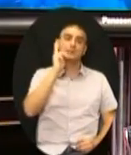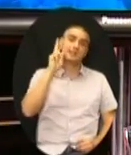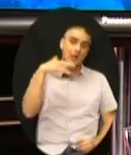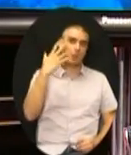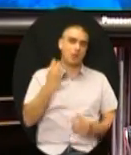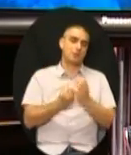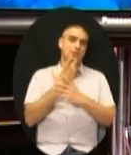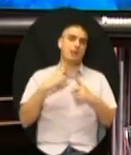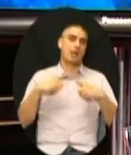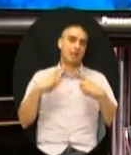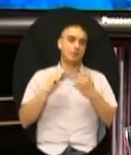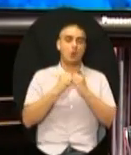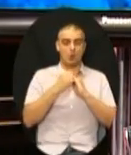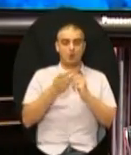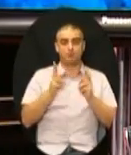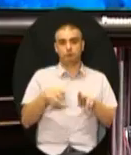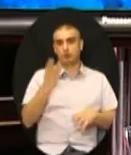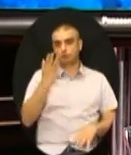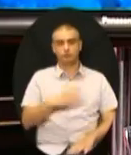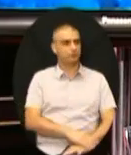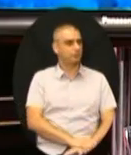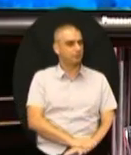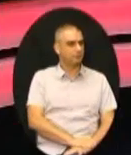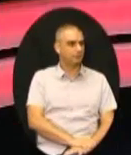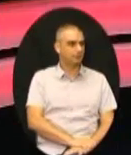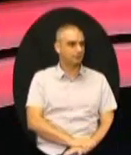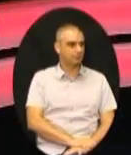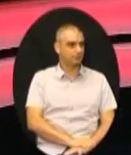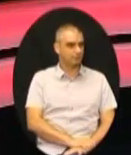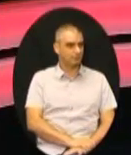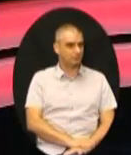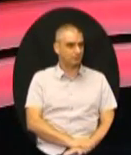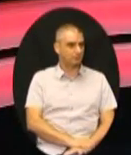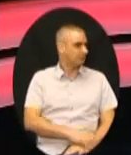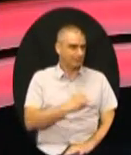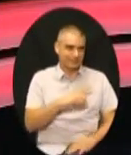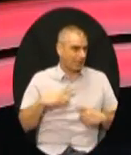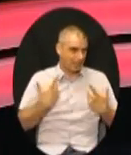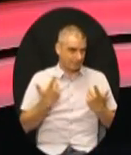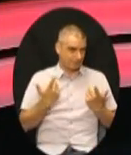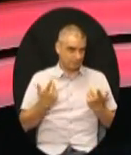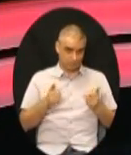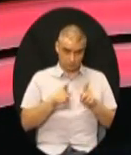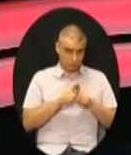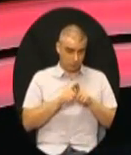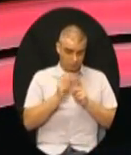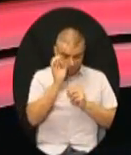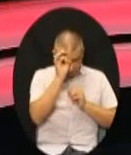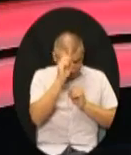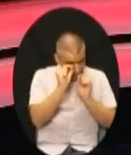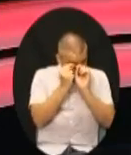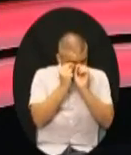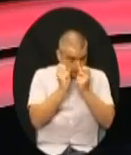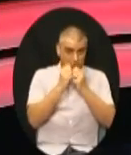היו להיווצר חיים או עדיין להתקיים. אנחנו יודעים על איזה חיים מדובר, האם זה משהו שהוא מיקרוסקופי